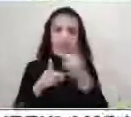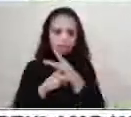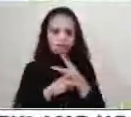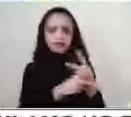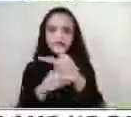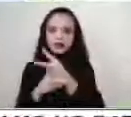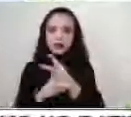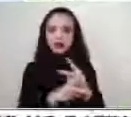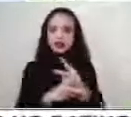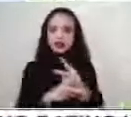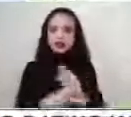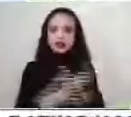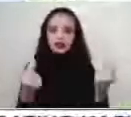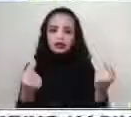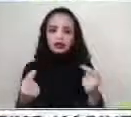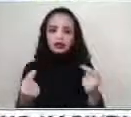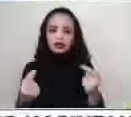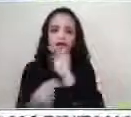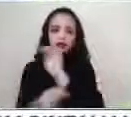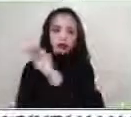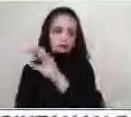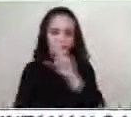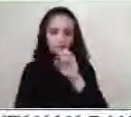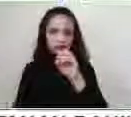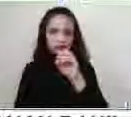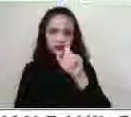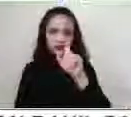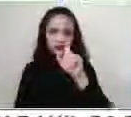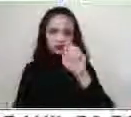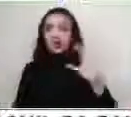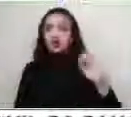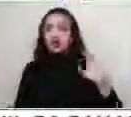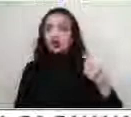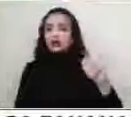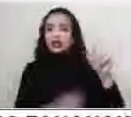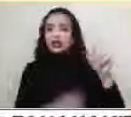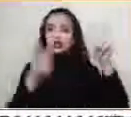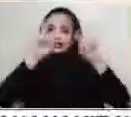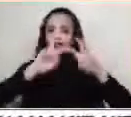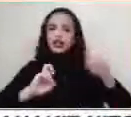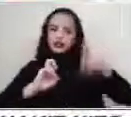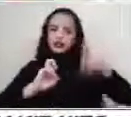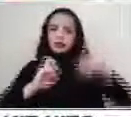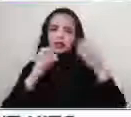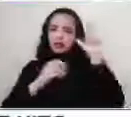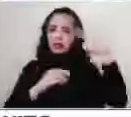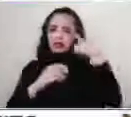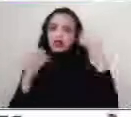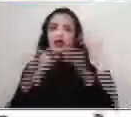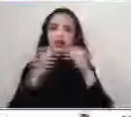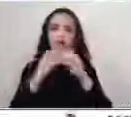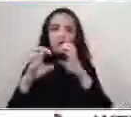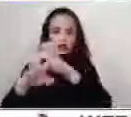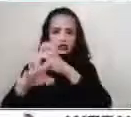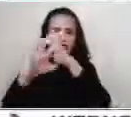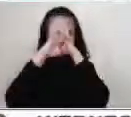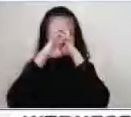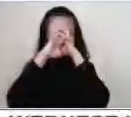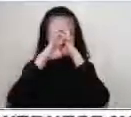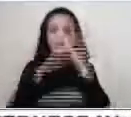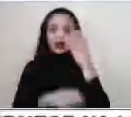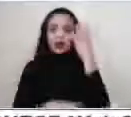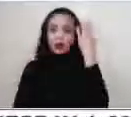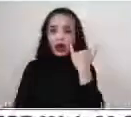mga diplomat at mga dayuhang asawa ng mga Pilipino. Una nang sinabi ng World Health Organization na kaparehong strain na kumakalat ngayon sa United